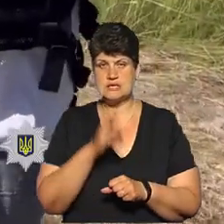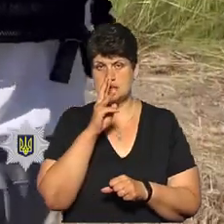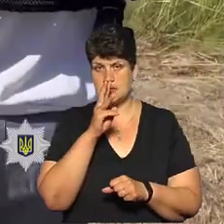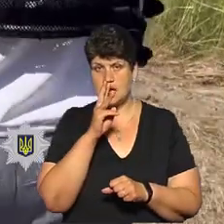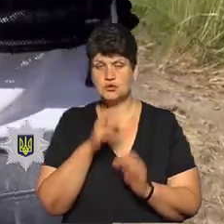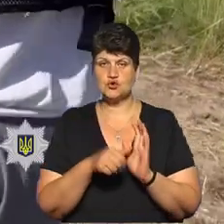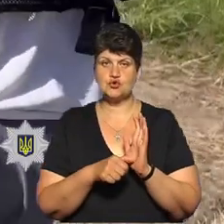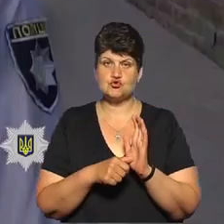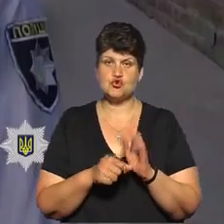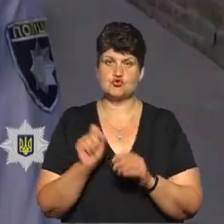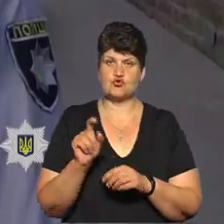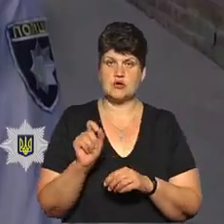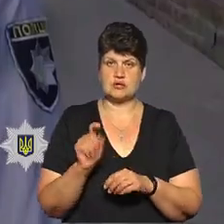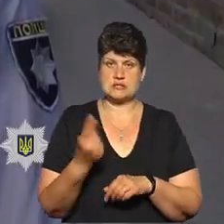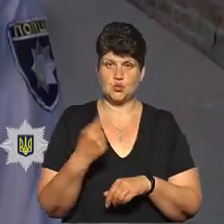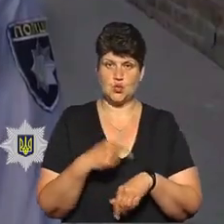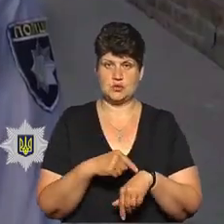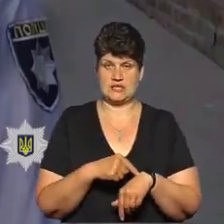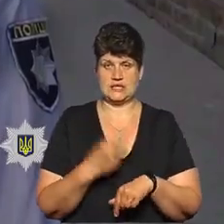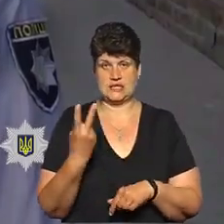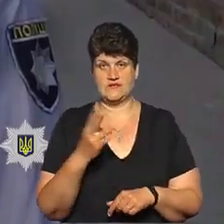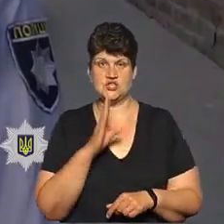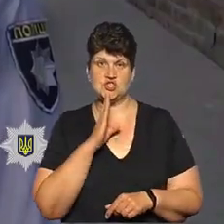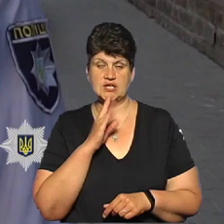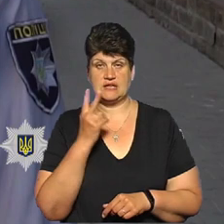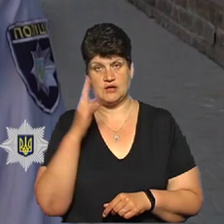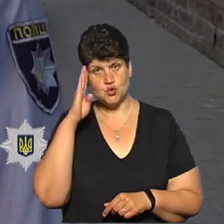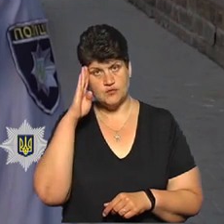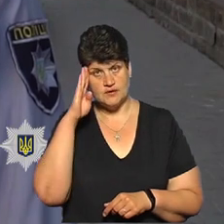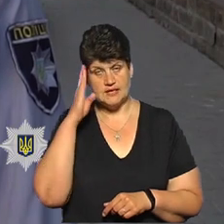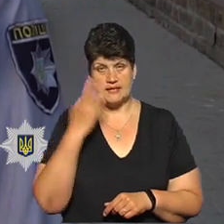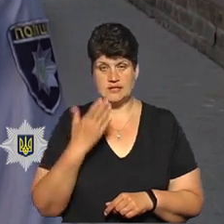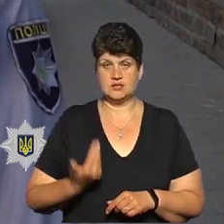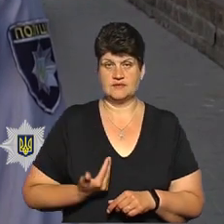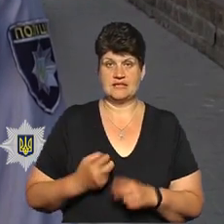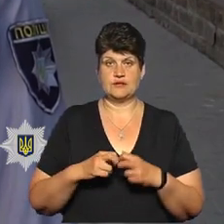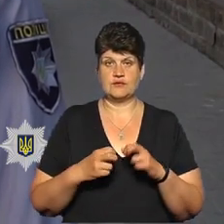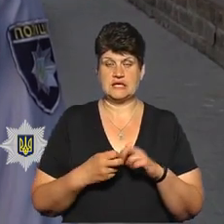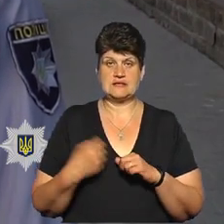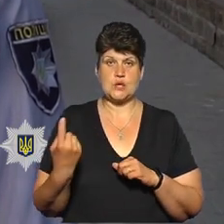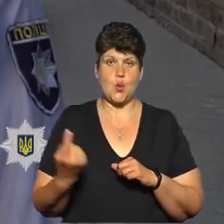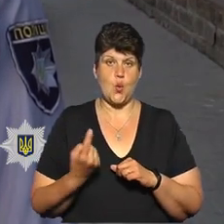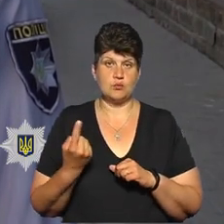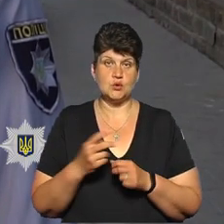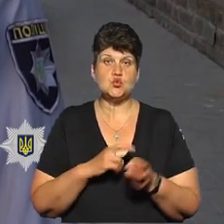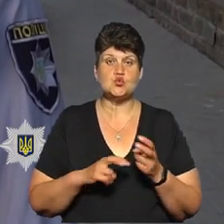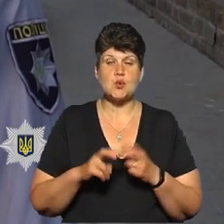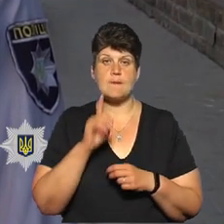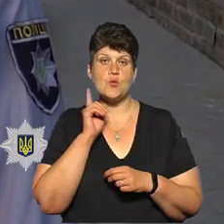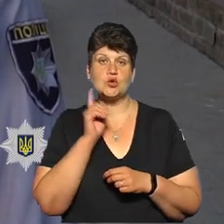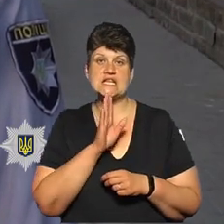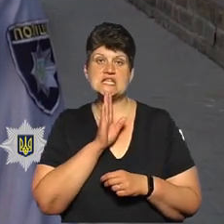Дві жінки та два чоловіки, які мешкали в Івано-Франківській області, шукали молодих дівчат віком